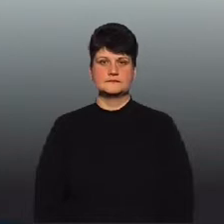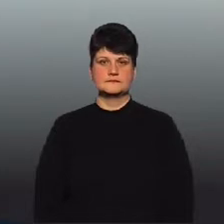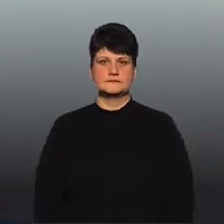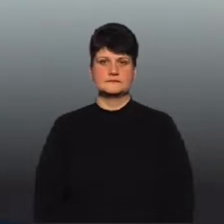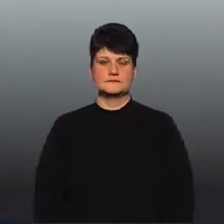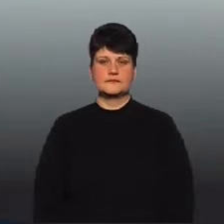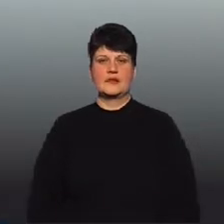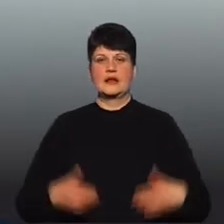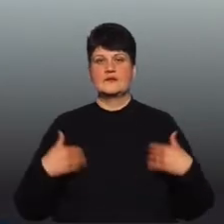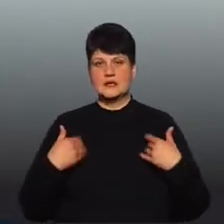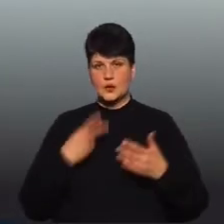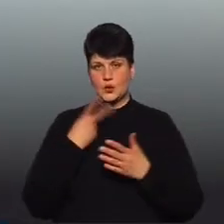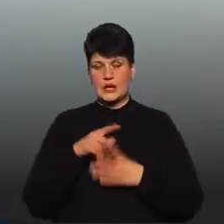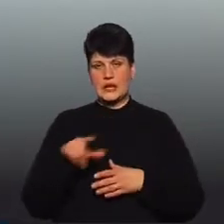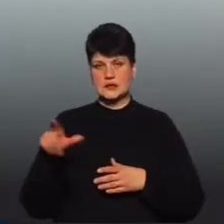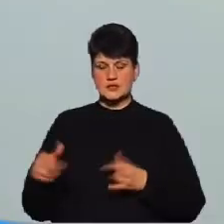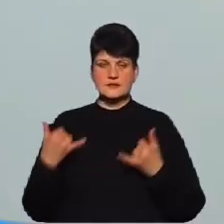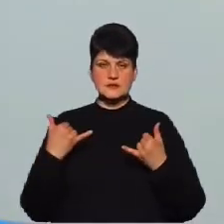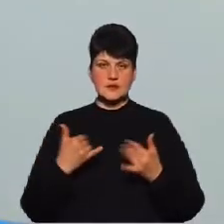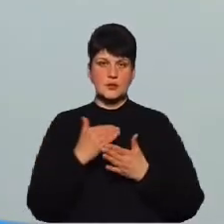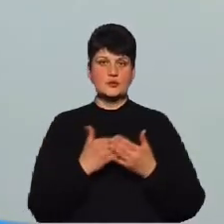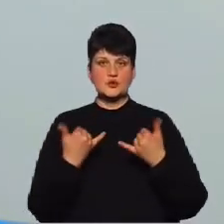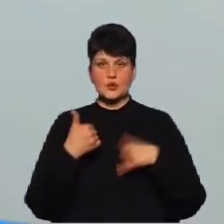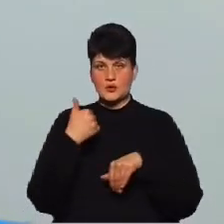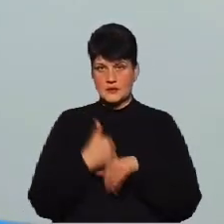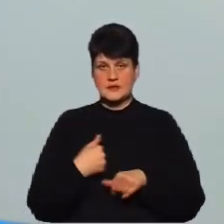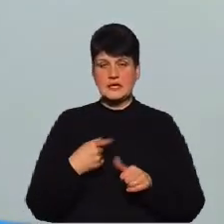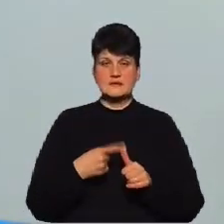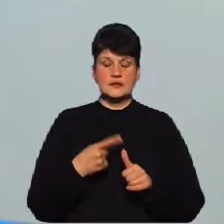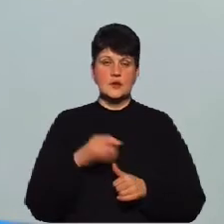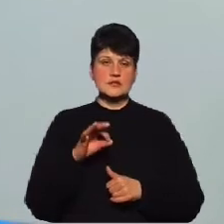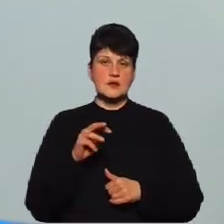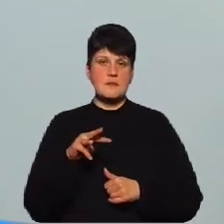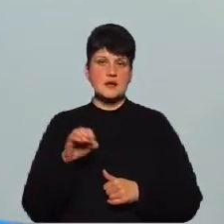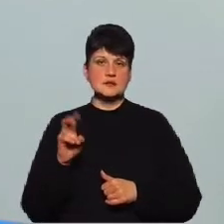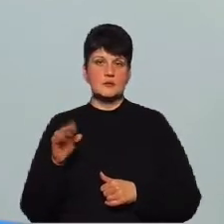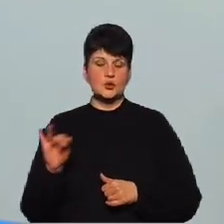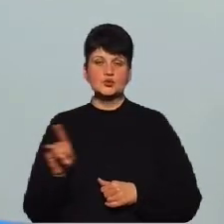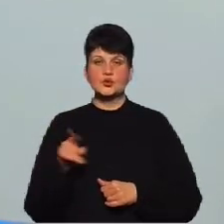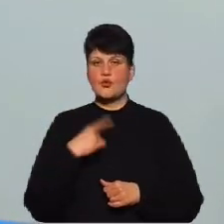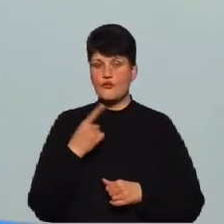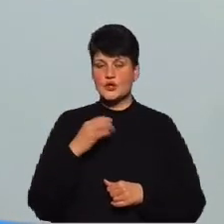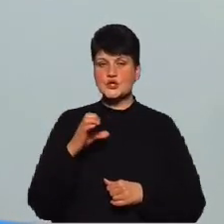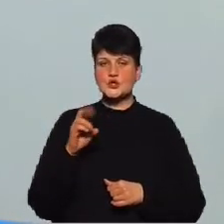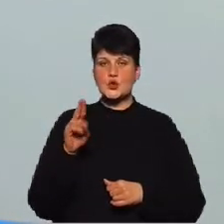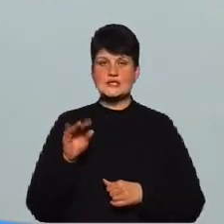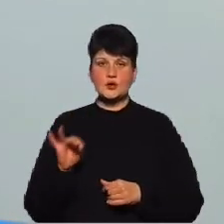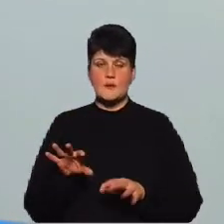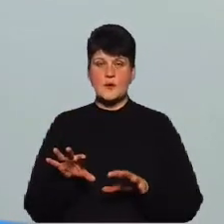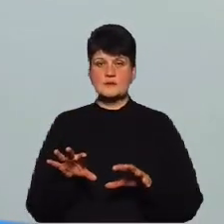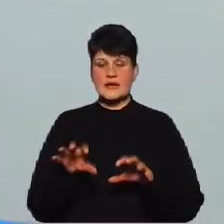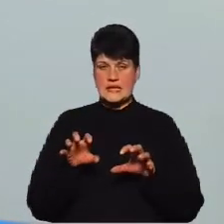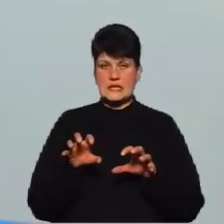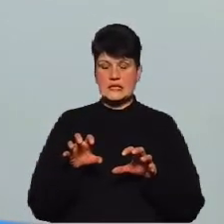Вітаю глядачів Суспільного. В ефірі програма «Сьогодні головне». Мене звати Оксана Максимлюк. Що говорить соціологія про сприйняття загрози